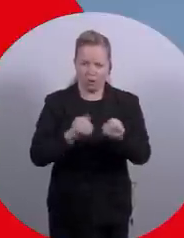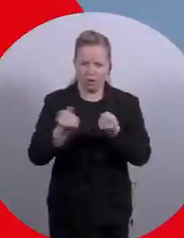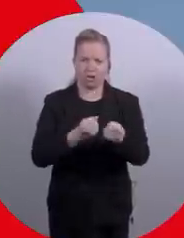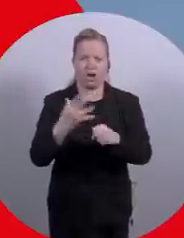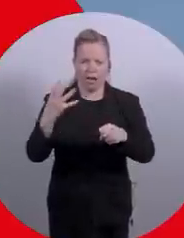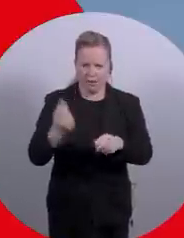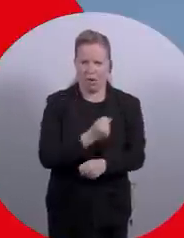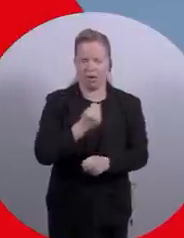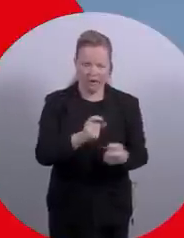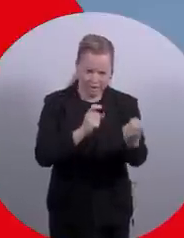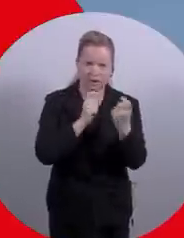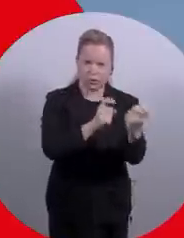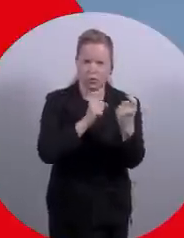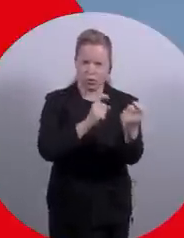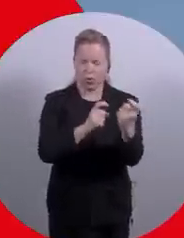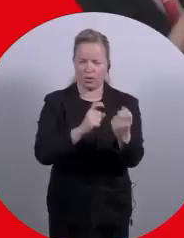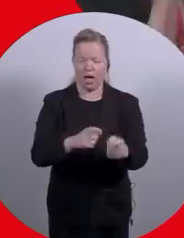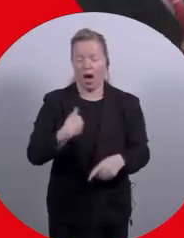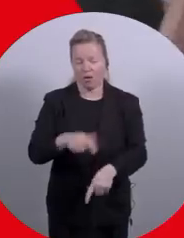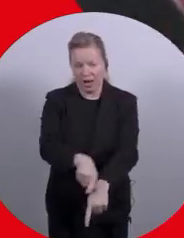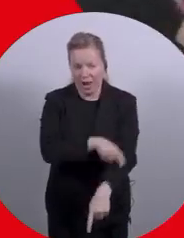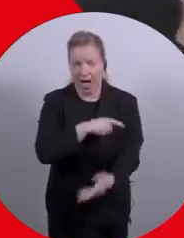liebe Genossinnen und Genossen